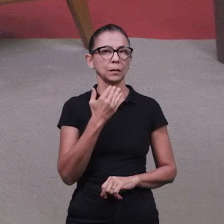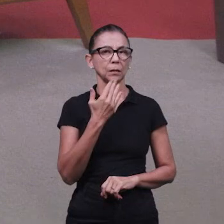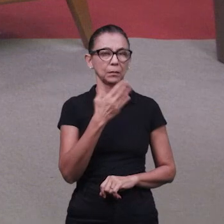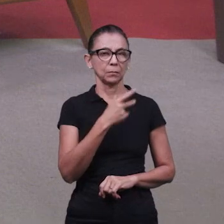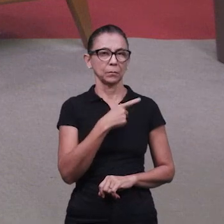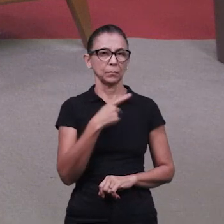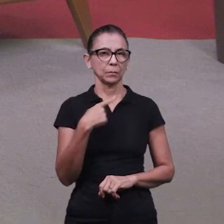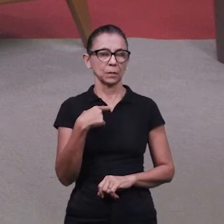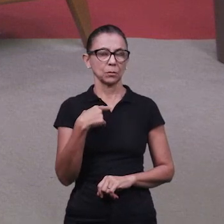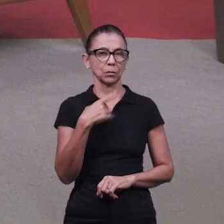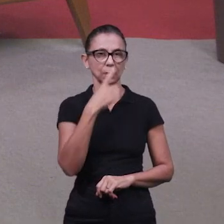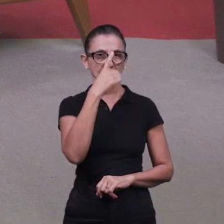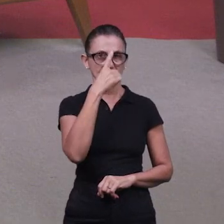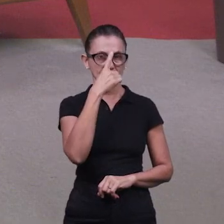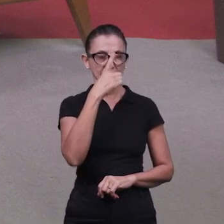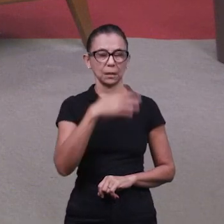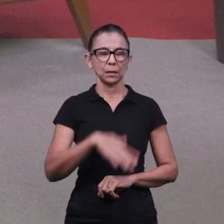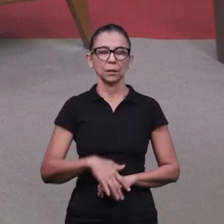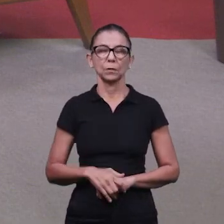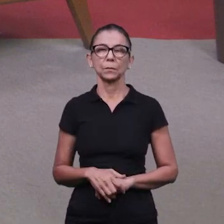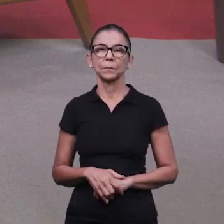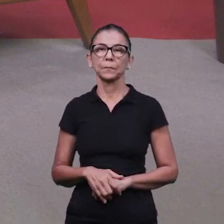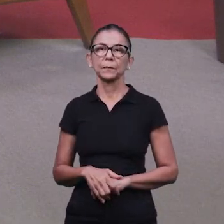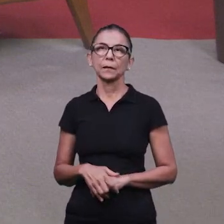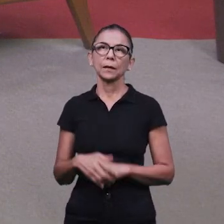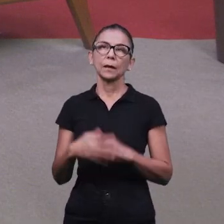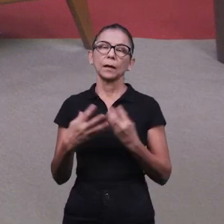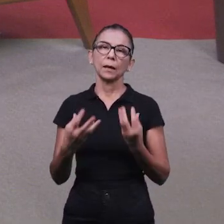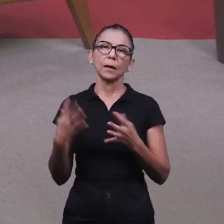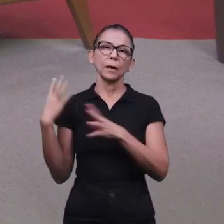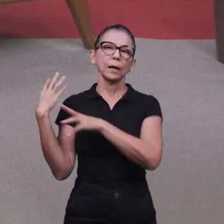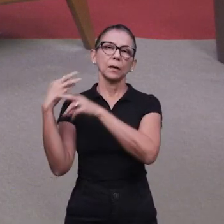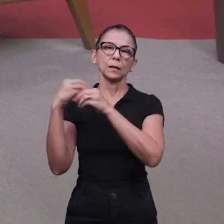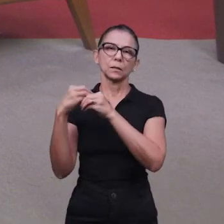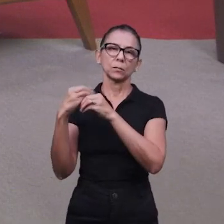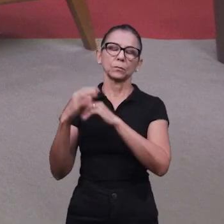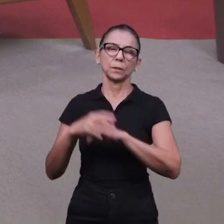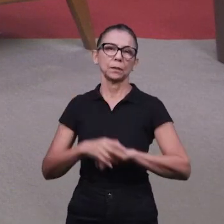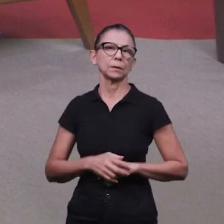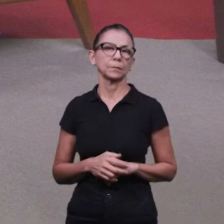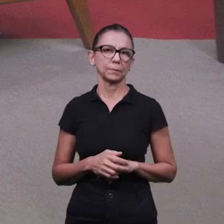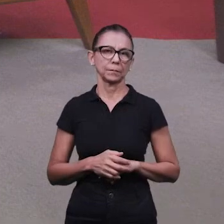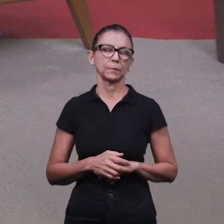une parole aux personnes qui nous assistent, la manière d'appliquer